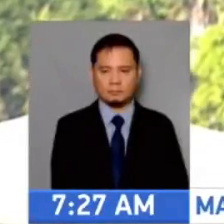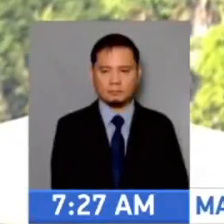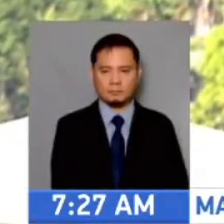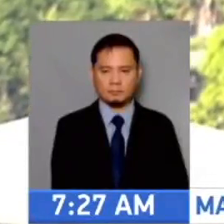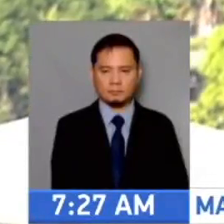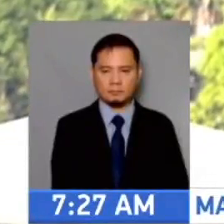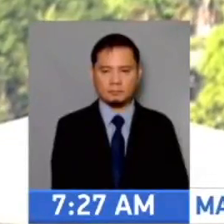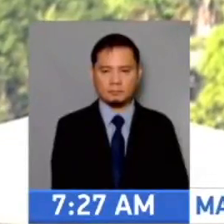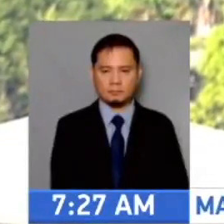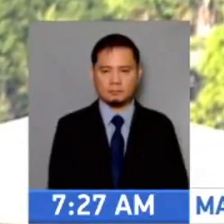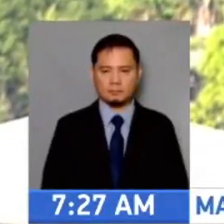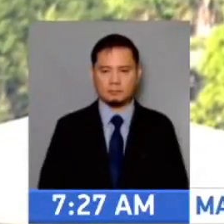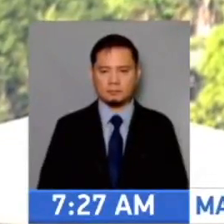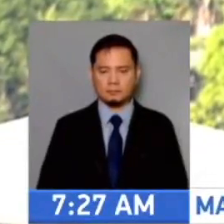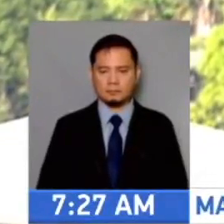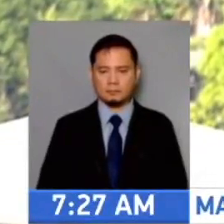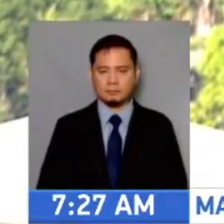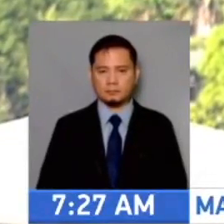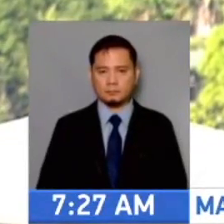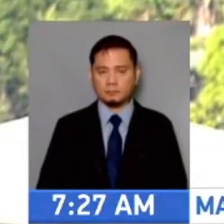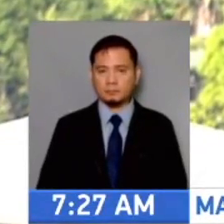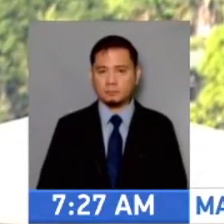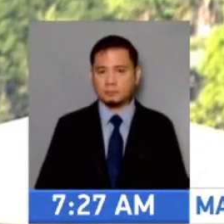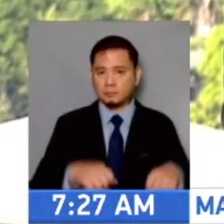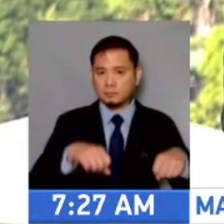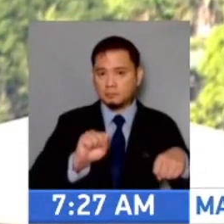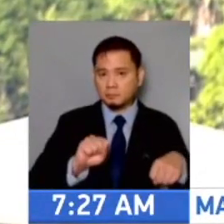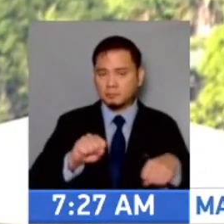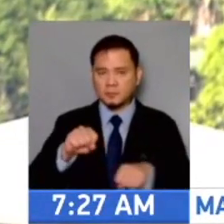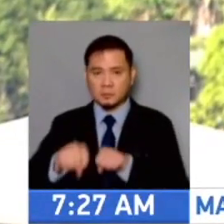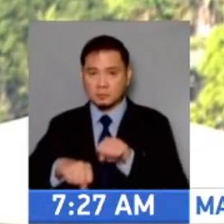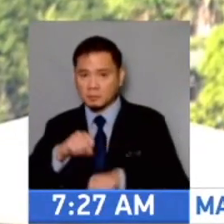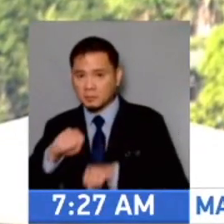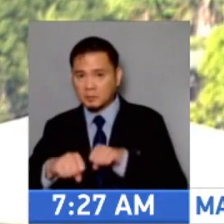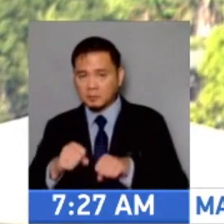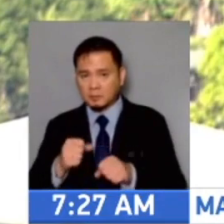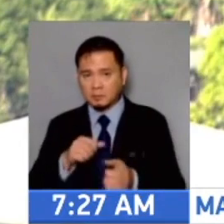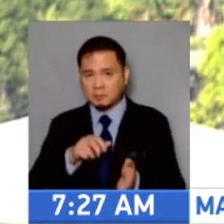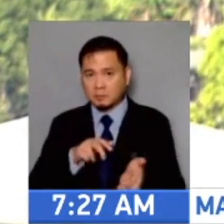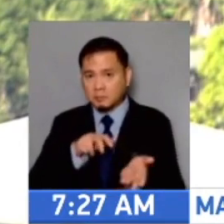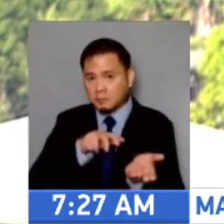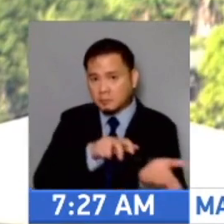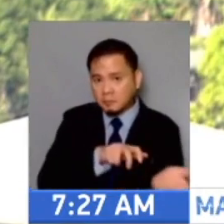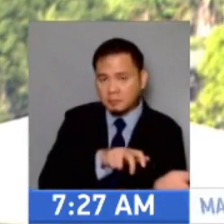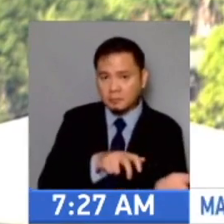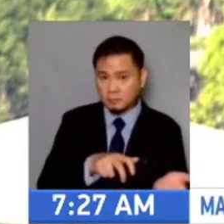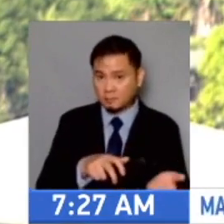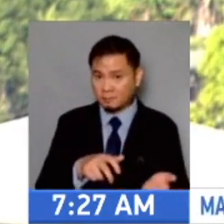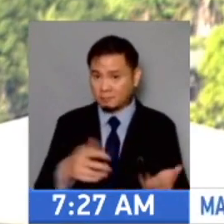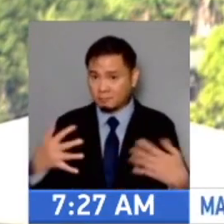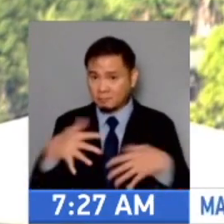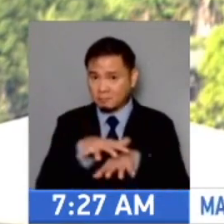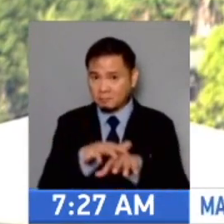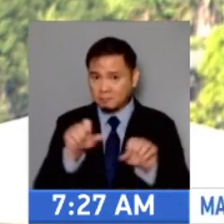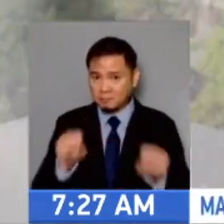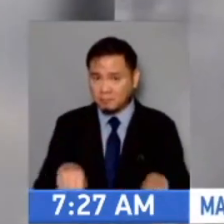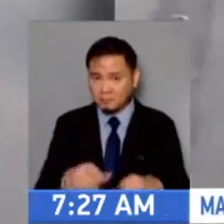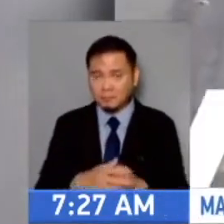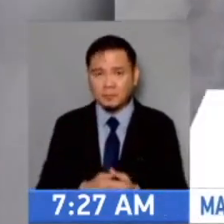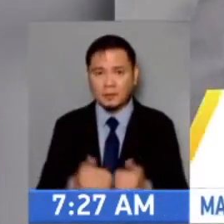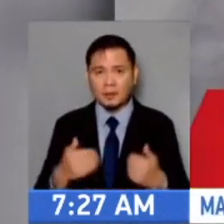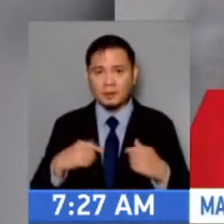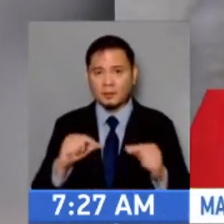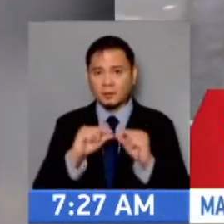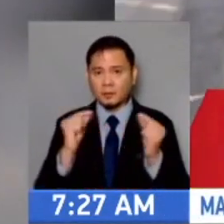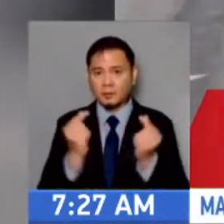Galesa o motorsiklo? Pwede bang pareho? Yan ang Siklesa, ang sasakyang ginawa ng isang grupo bilang posibleng solusyon sa traffic